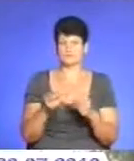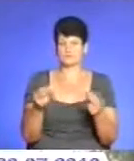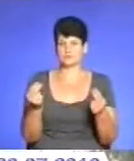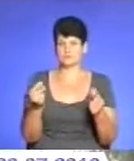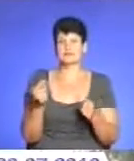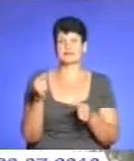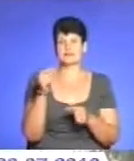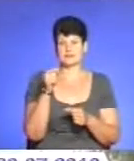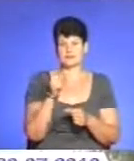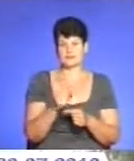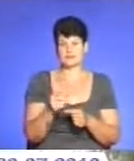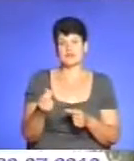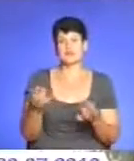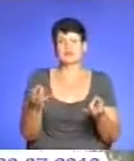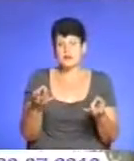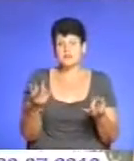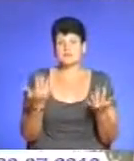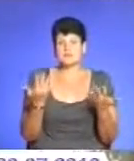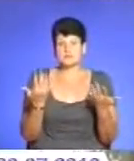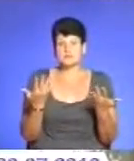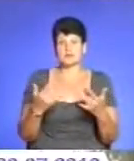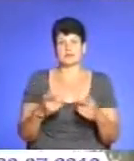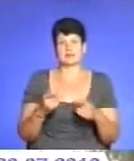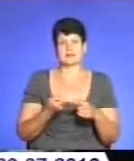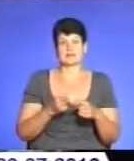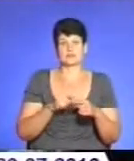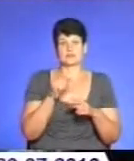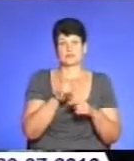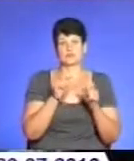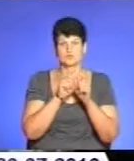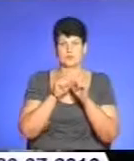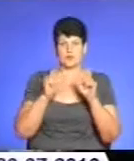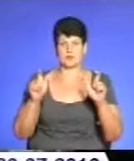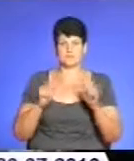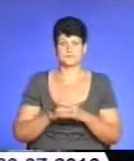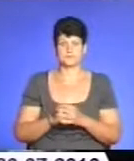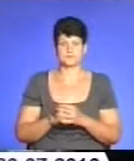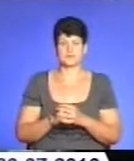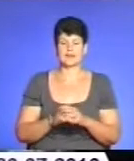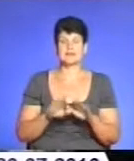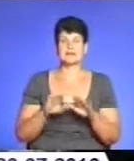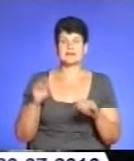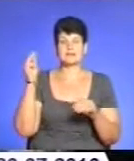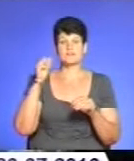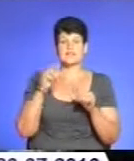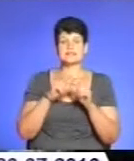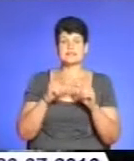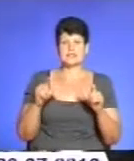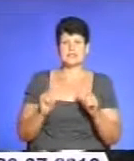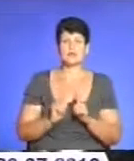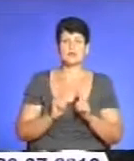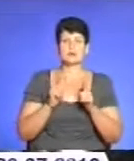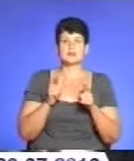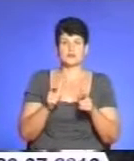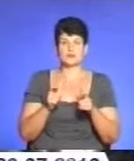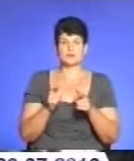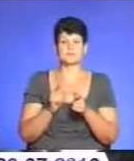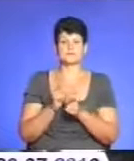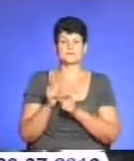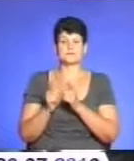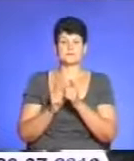тим фінансуванням, яке потрібно для даної школи. Дітей з навчальних закладів, які потрапляють під